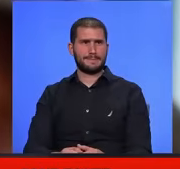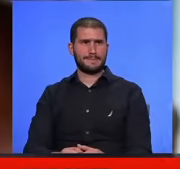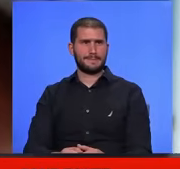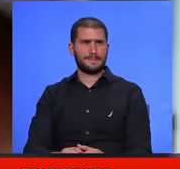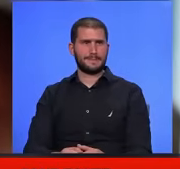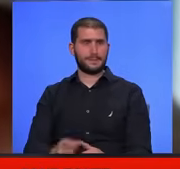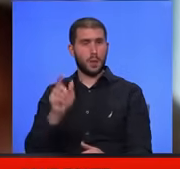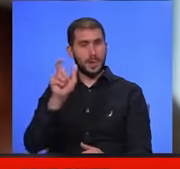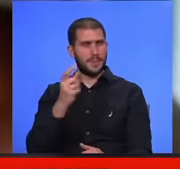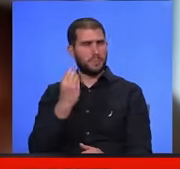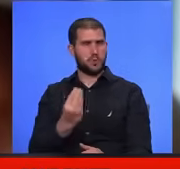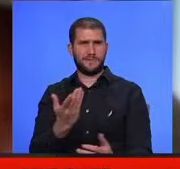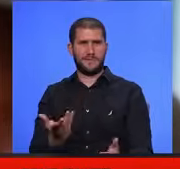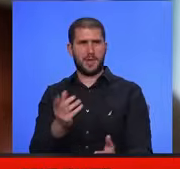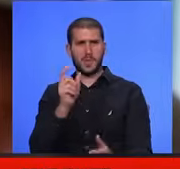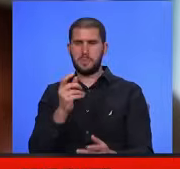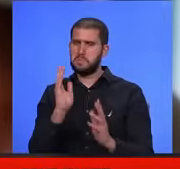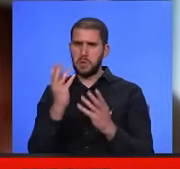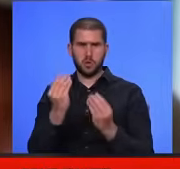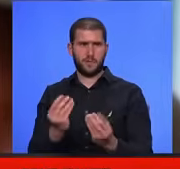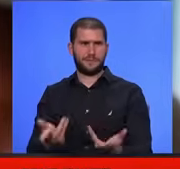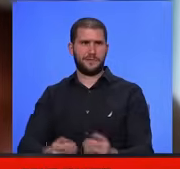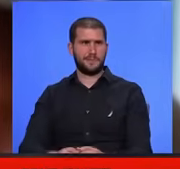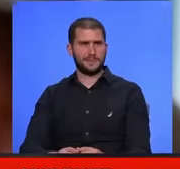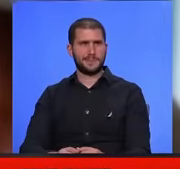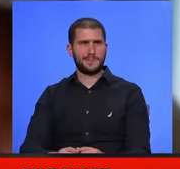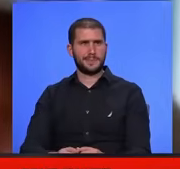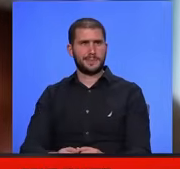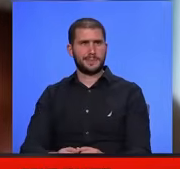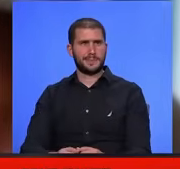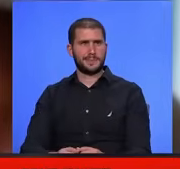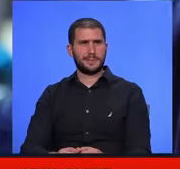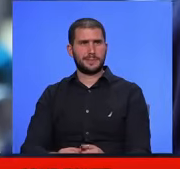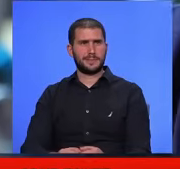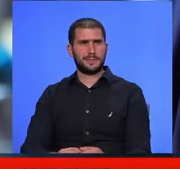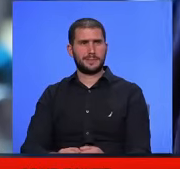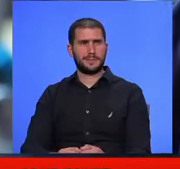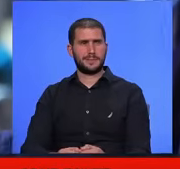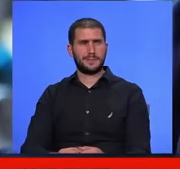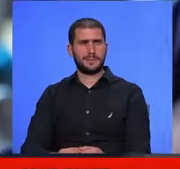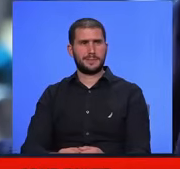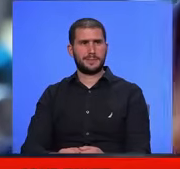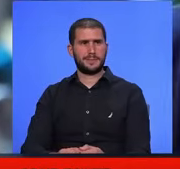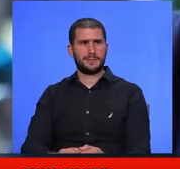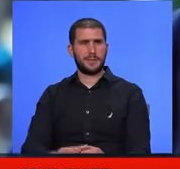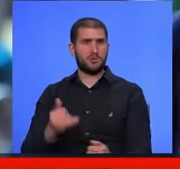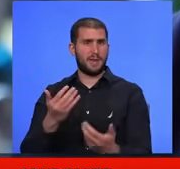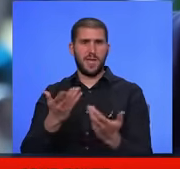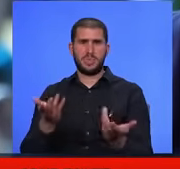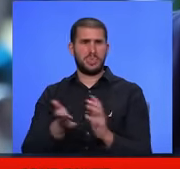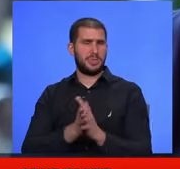่ไอ้ขนมอะไรก็บอกแกก็ซื้อมาให้เรากินแกดีมากเป็นคนดีมาก อาชาบเอ็น